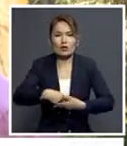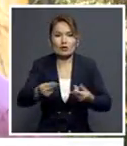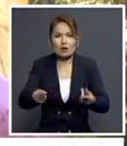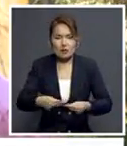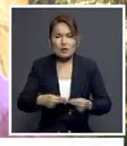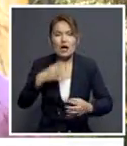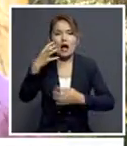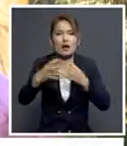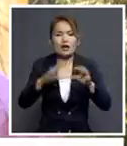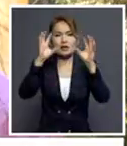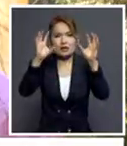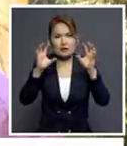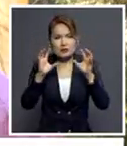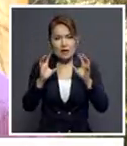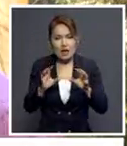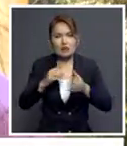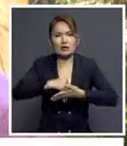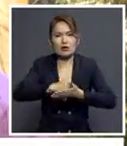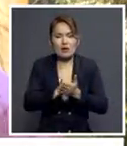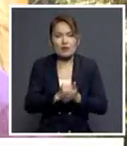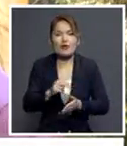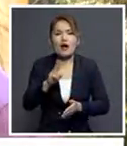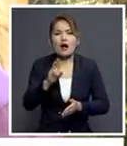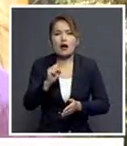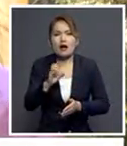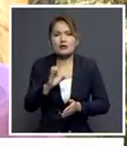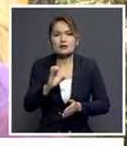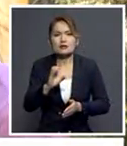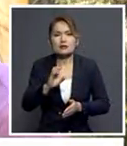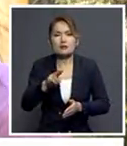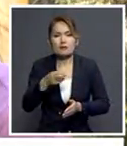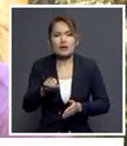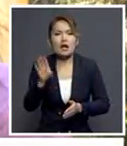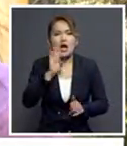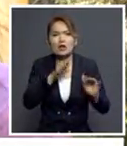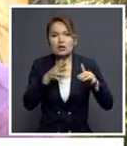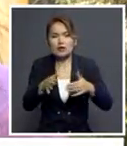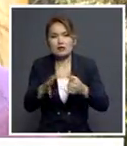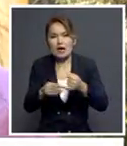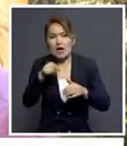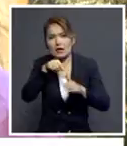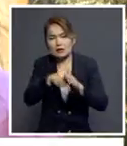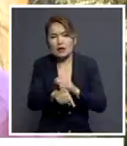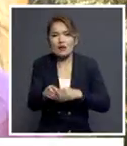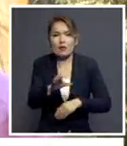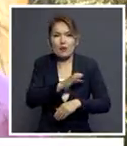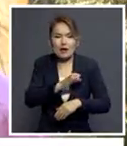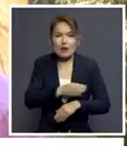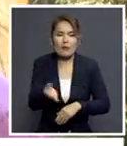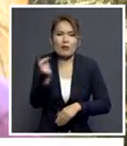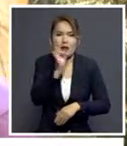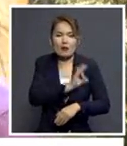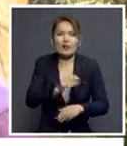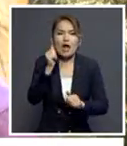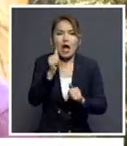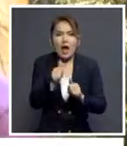заңдарға сүйене отырып, Каспий теңізінің астындағы сызықтар, яғни шекаралар өткізіліп, әр елдің